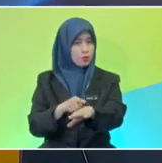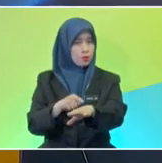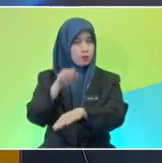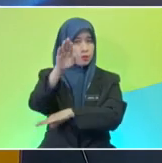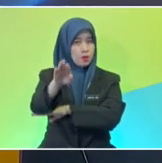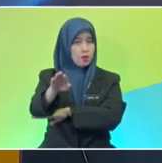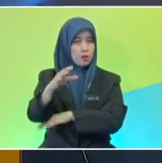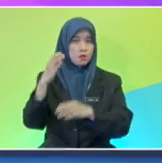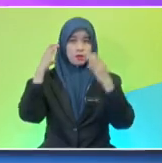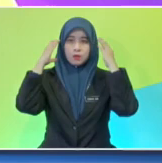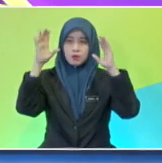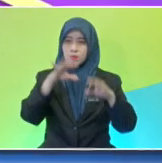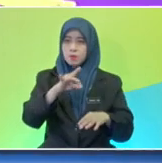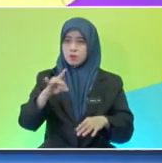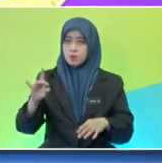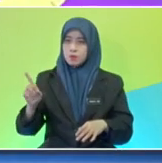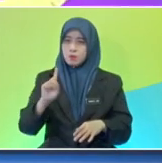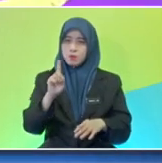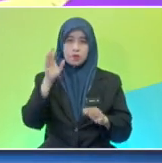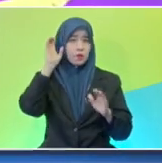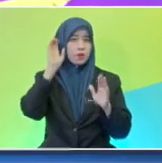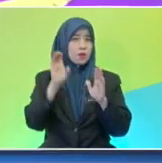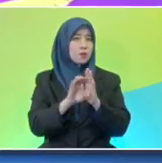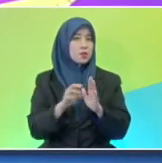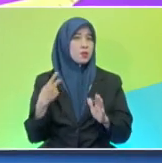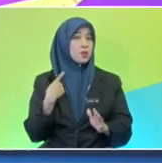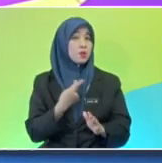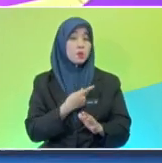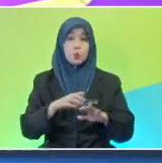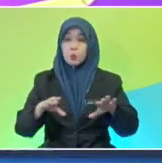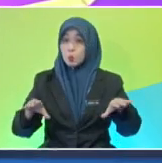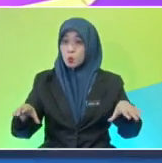pilih mana gambar yang cikgu rasa dia mesti buat pada waktu petang.